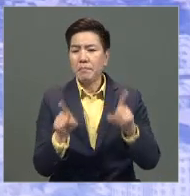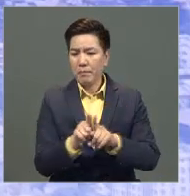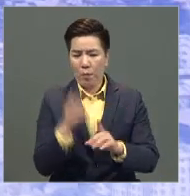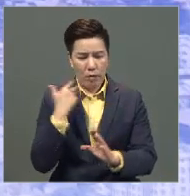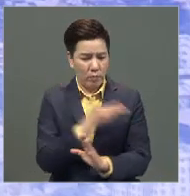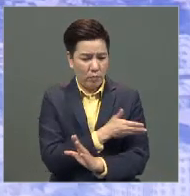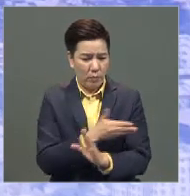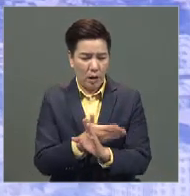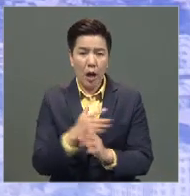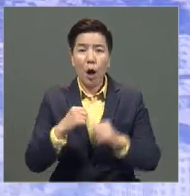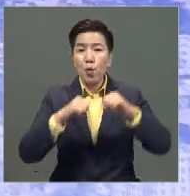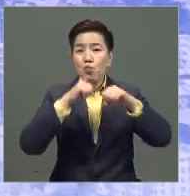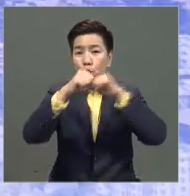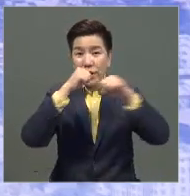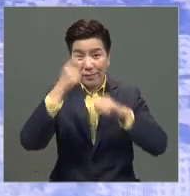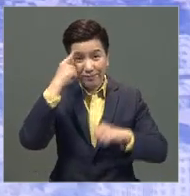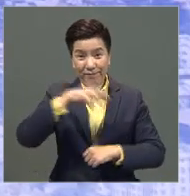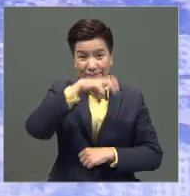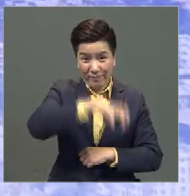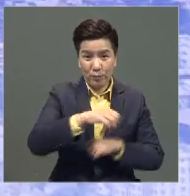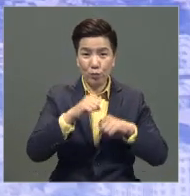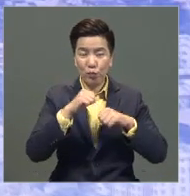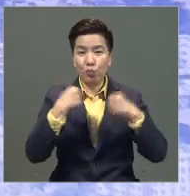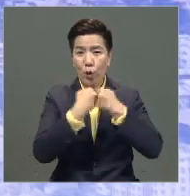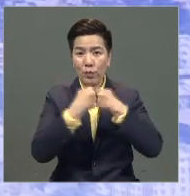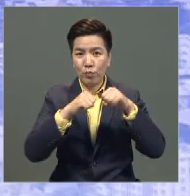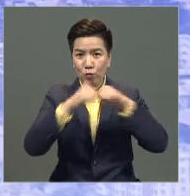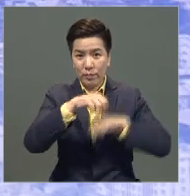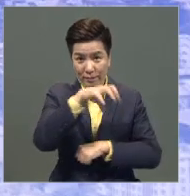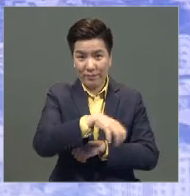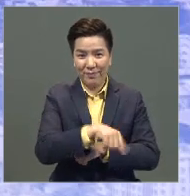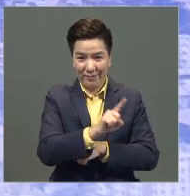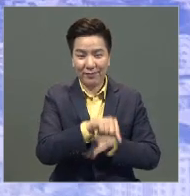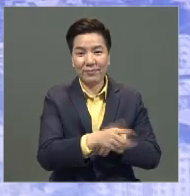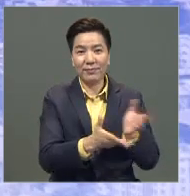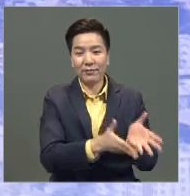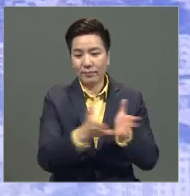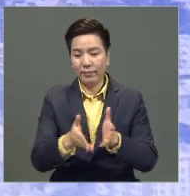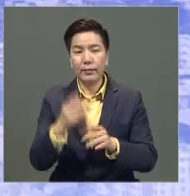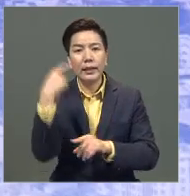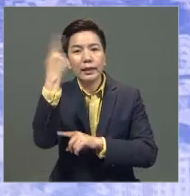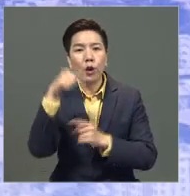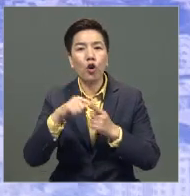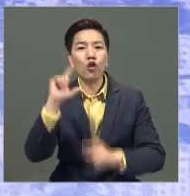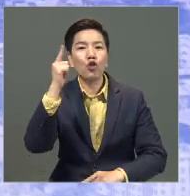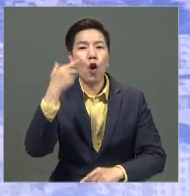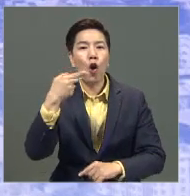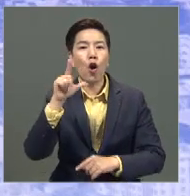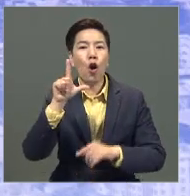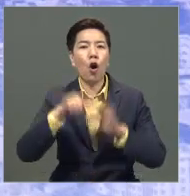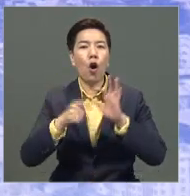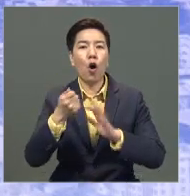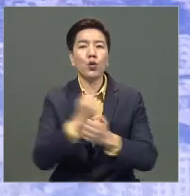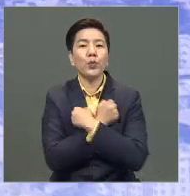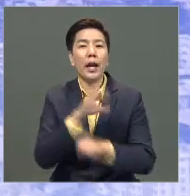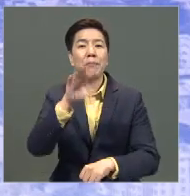ผ่านมาไม่ว่าจะเป็นสนามมวยไม่ว่าจะเป็นเรื่องของสถานบันเทิงแถวทองหล่อเรายังไม่ได้เค